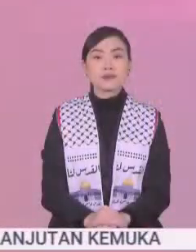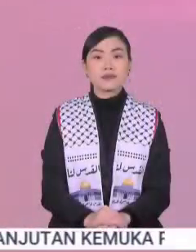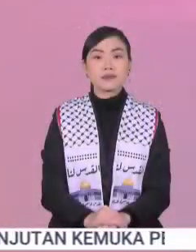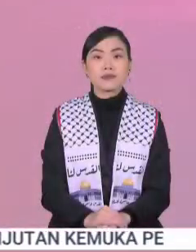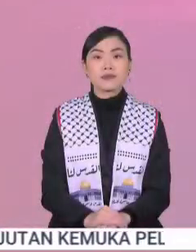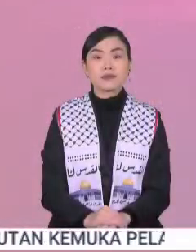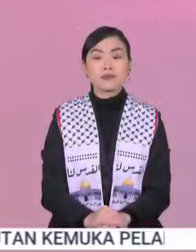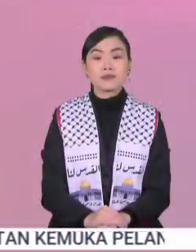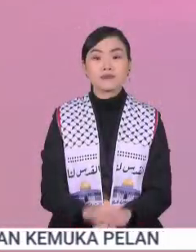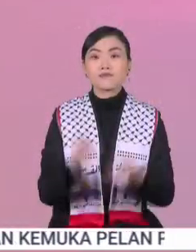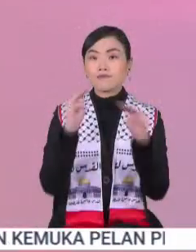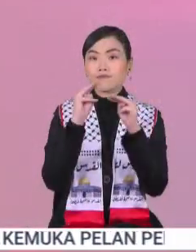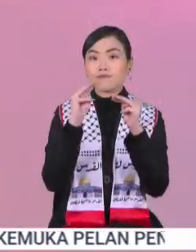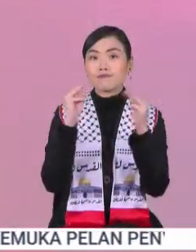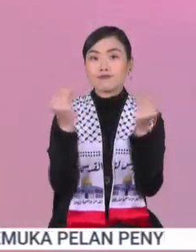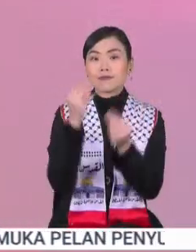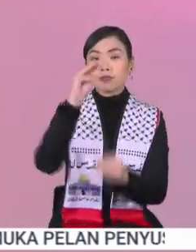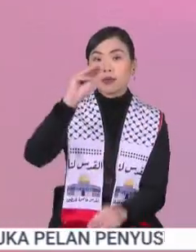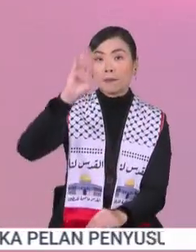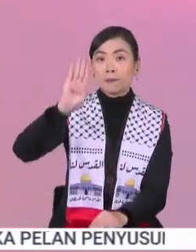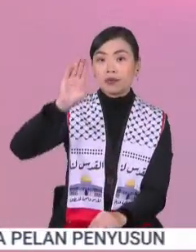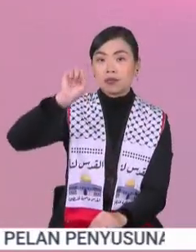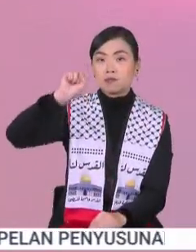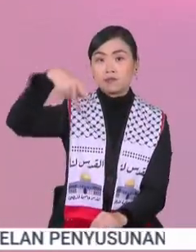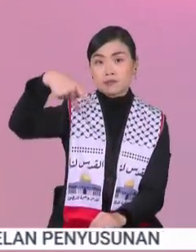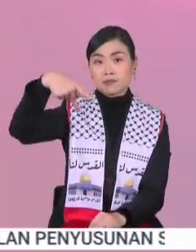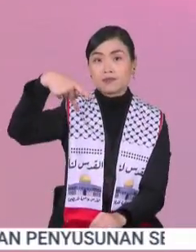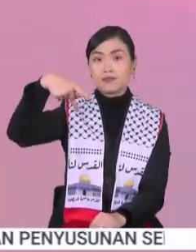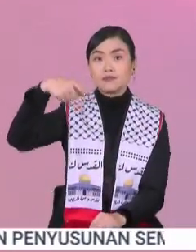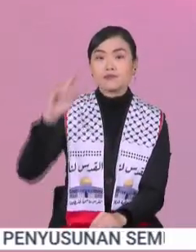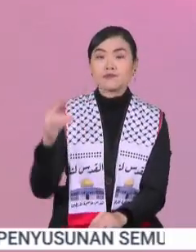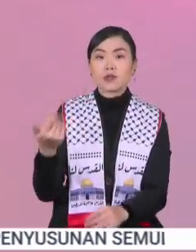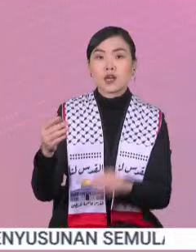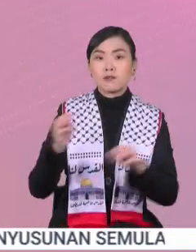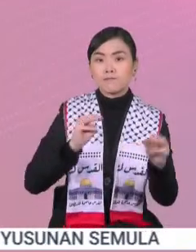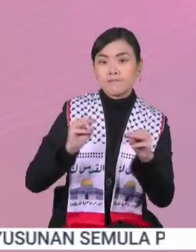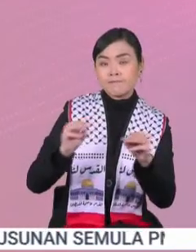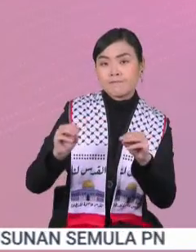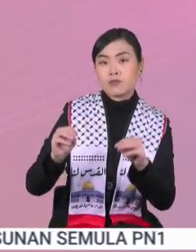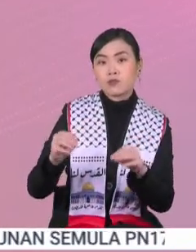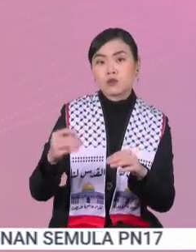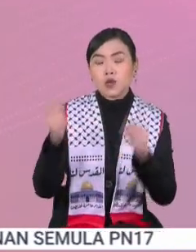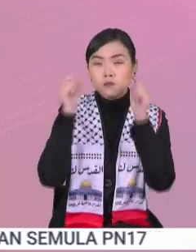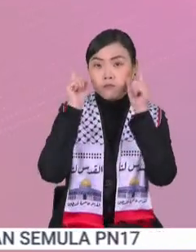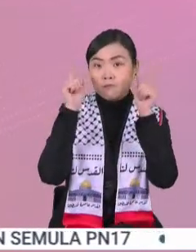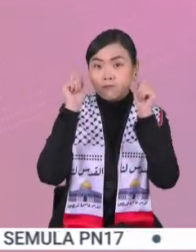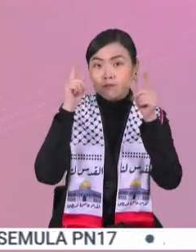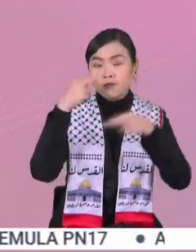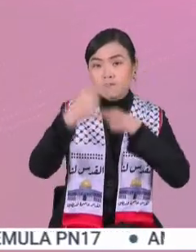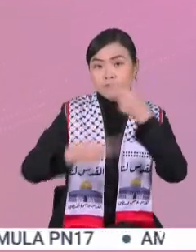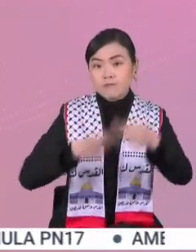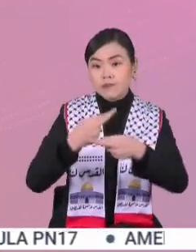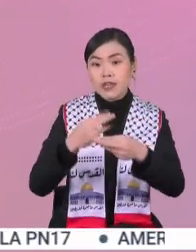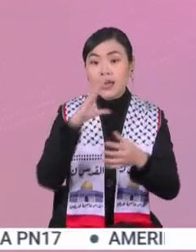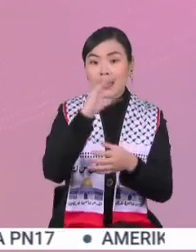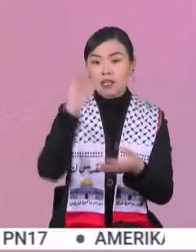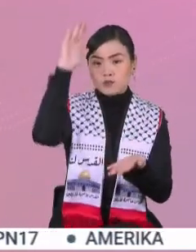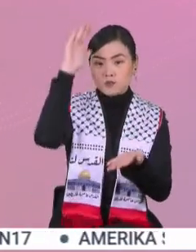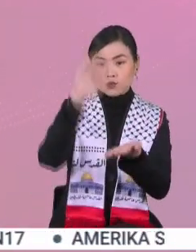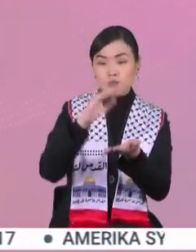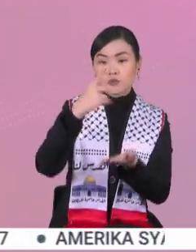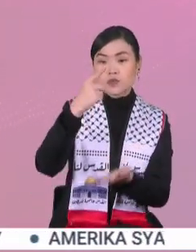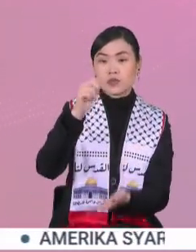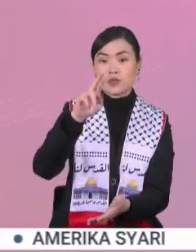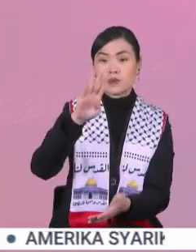terlibat Majlis Bandar Raya Seberang Perai mbsp jadi penggerak untuk tingkat kesedaran kitar semula dan kurangkan pelepasan